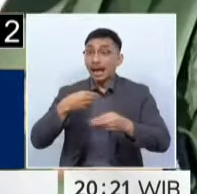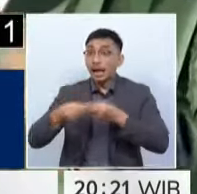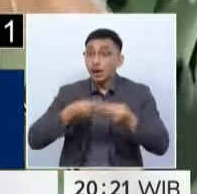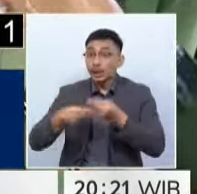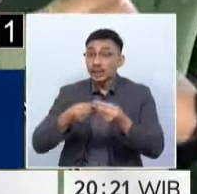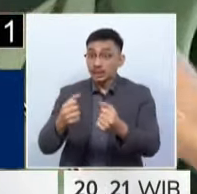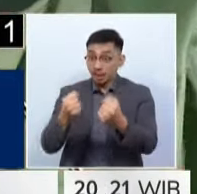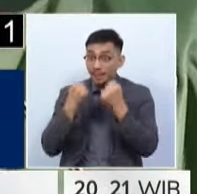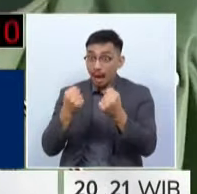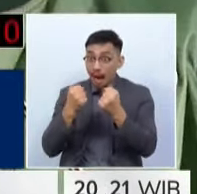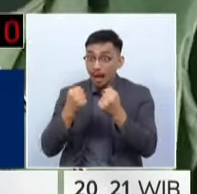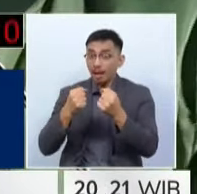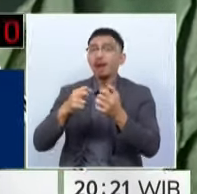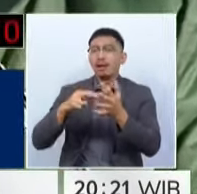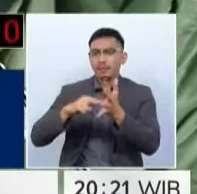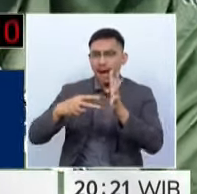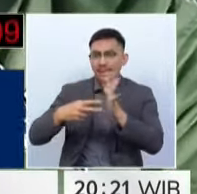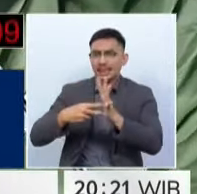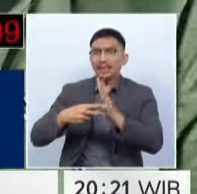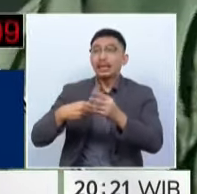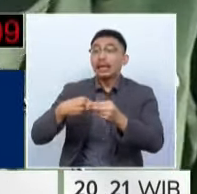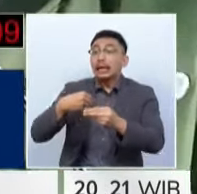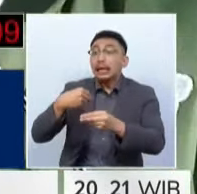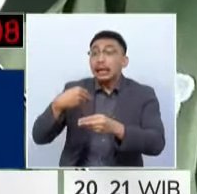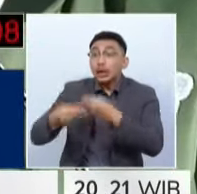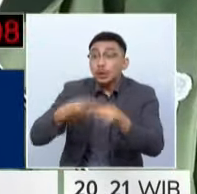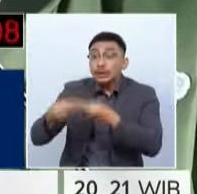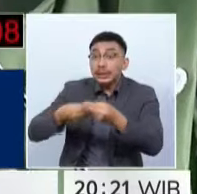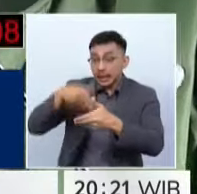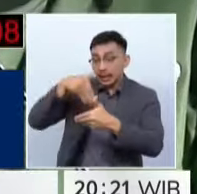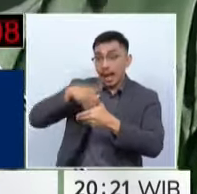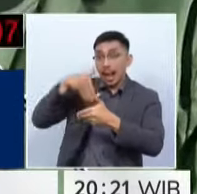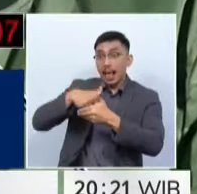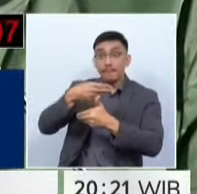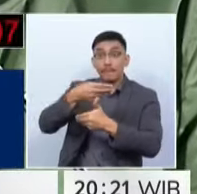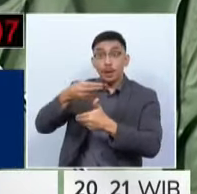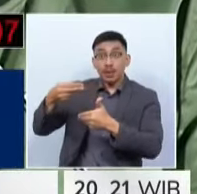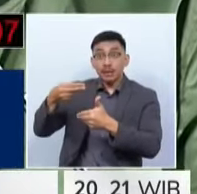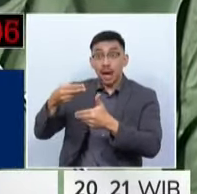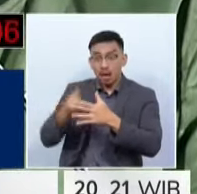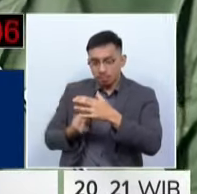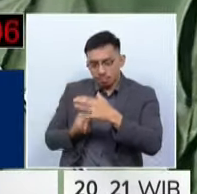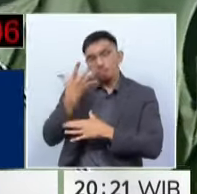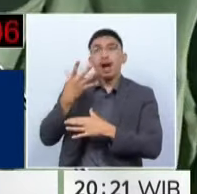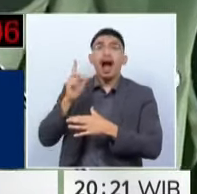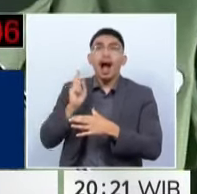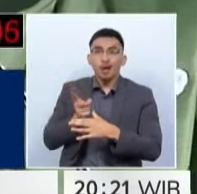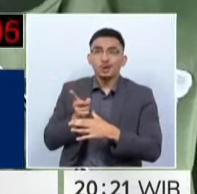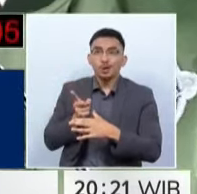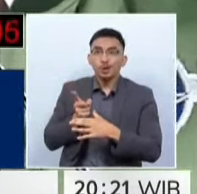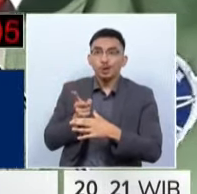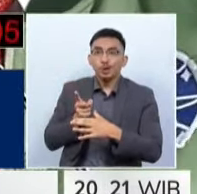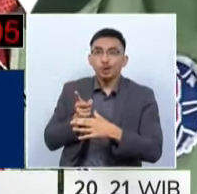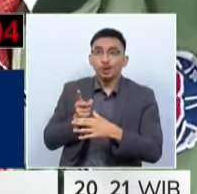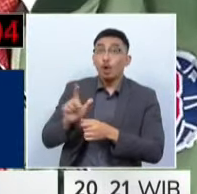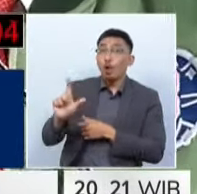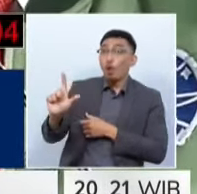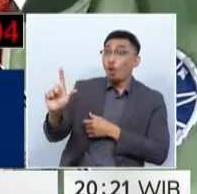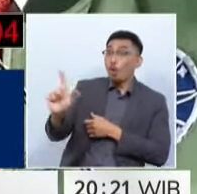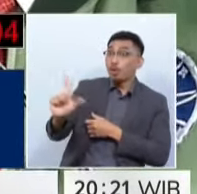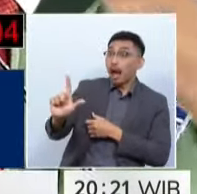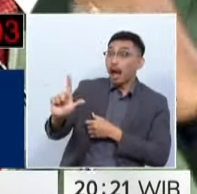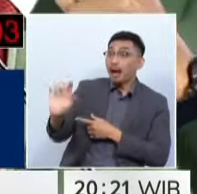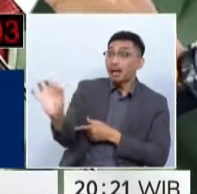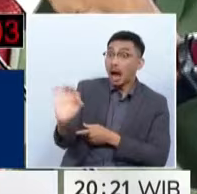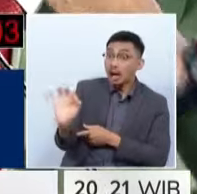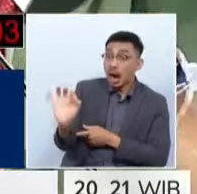industri dalam negeri Jadi mohon maaf kaitan dengan hutang no utang no usang sehingga alut Sista kita